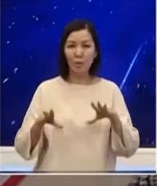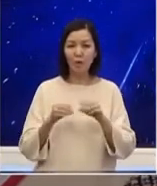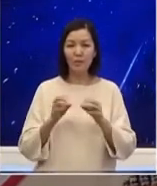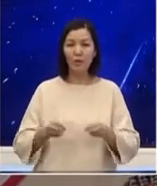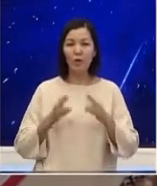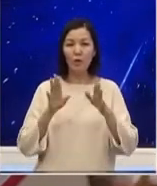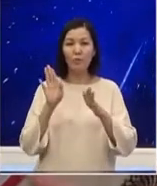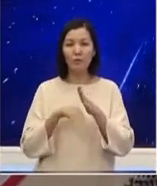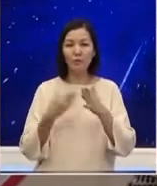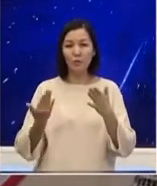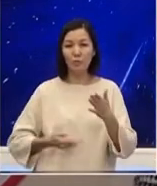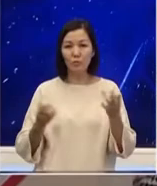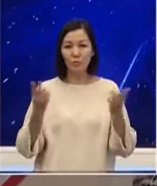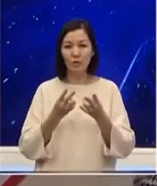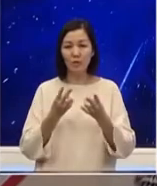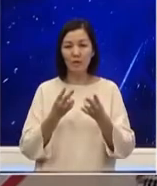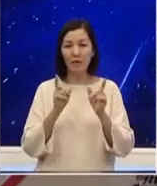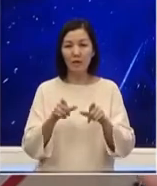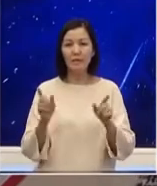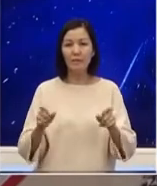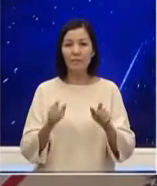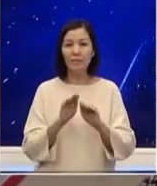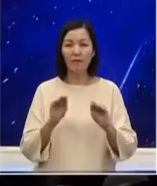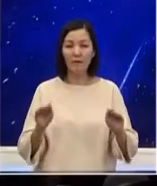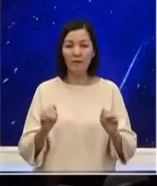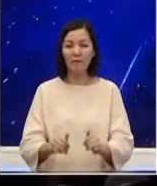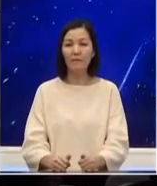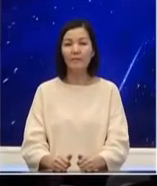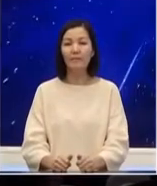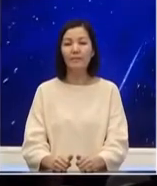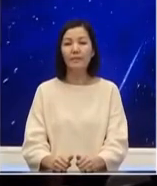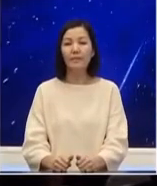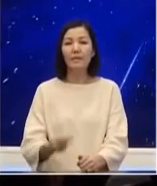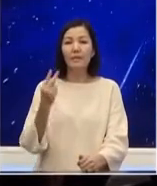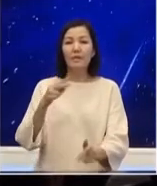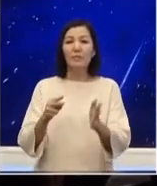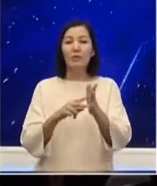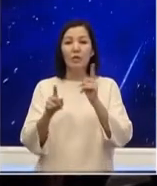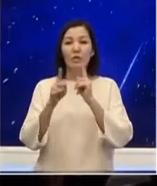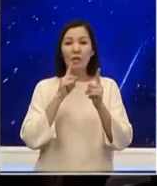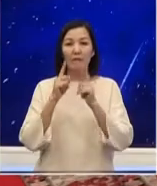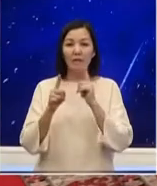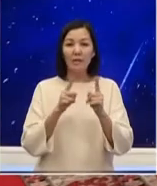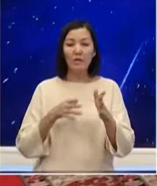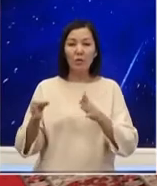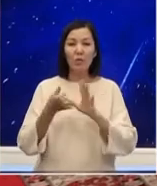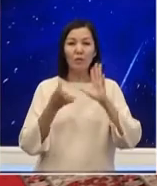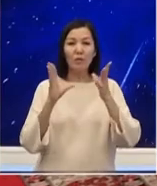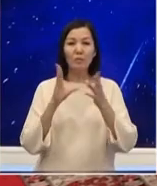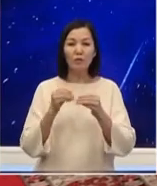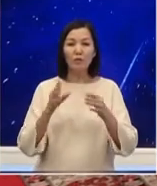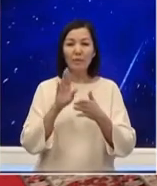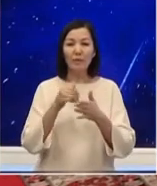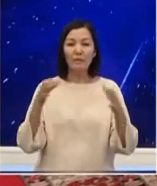қоғамда өмір сүру керек. Адамдарымыз, балаларымыз. Кезектен тыс 27-ші конференцияда облыс бойынша бас